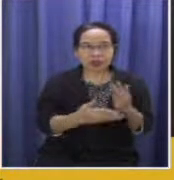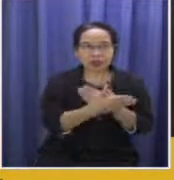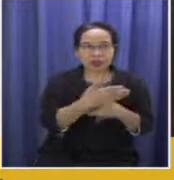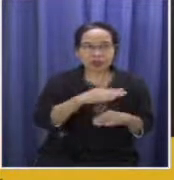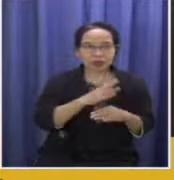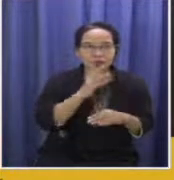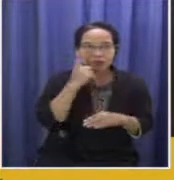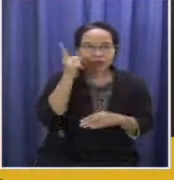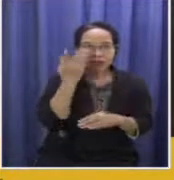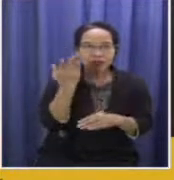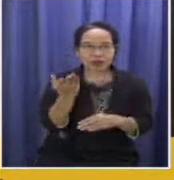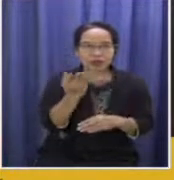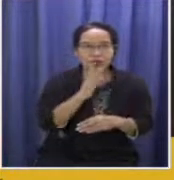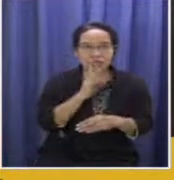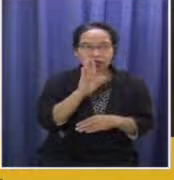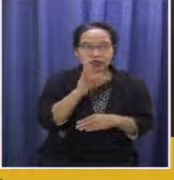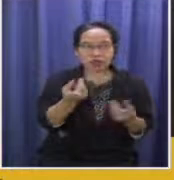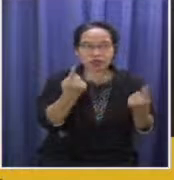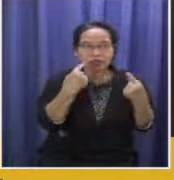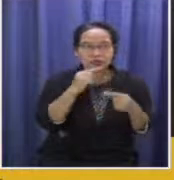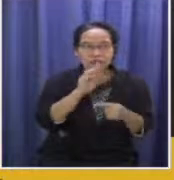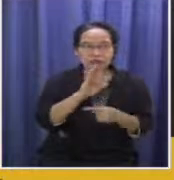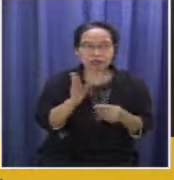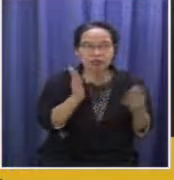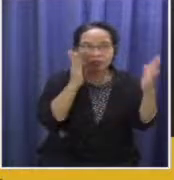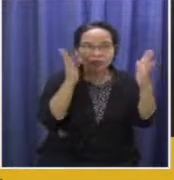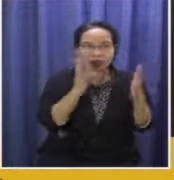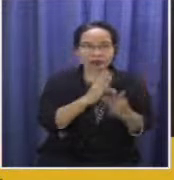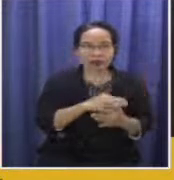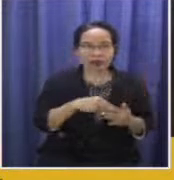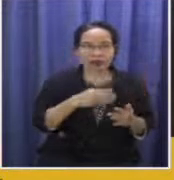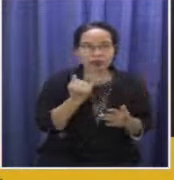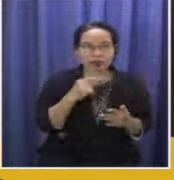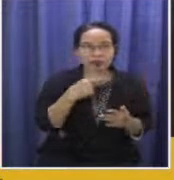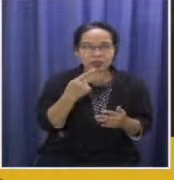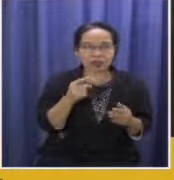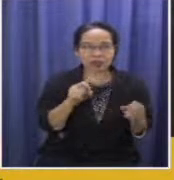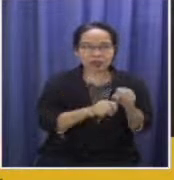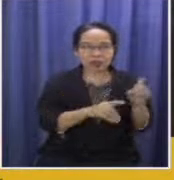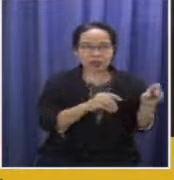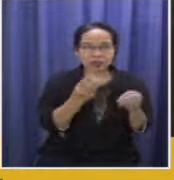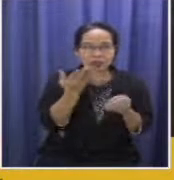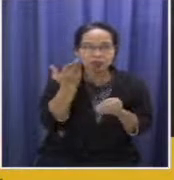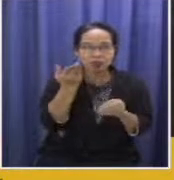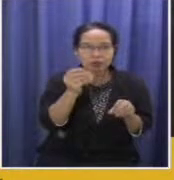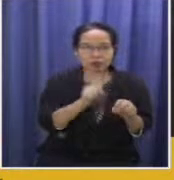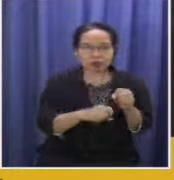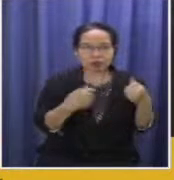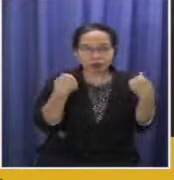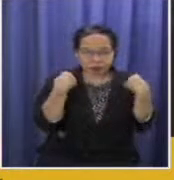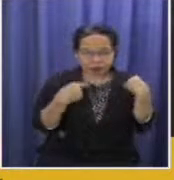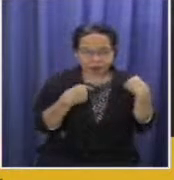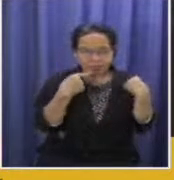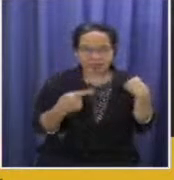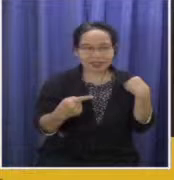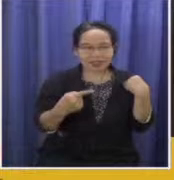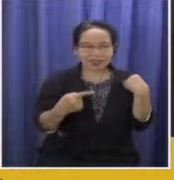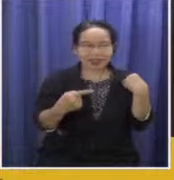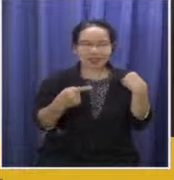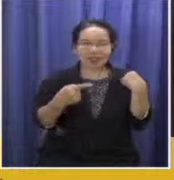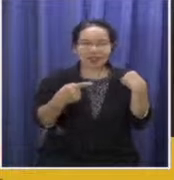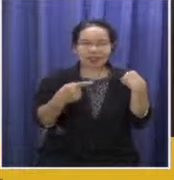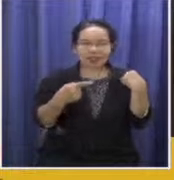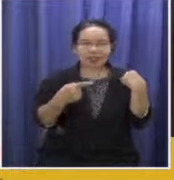किनभने यसैको निम्ति तपाईहरू आफ्नो दास कहाँ आउनु भएको होला। उनीहरूले भने, जाऊ, तिमीले भने अनुसार